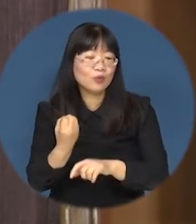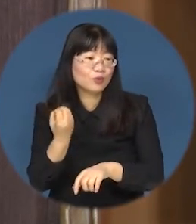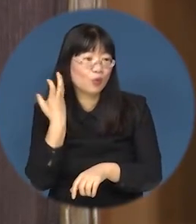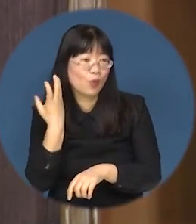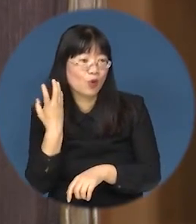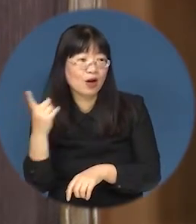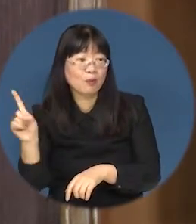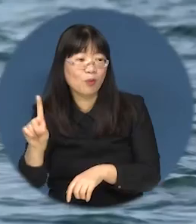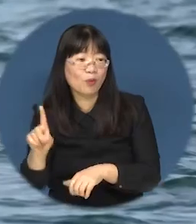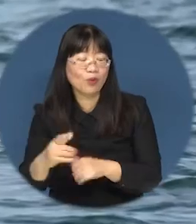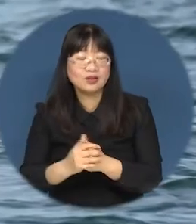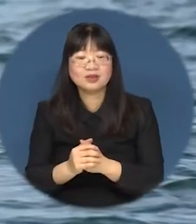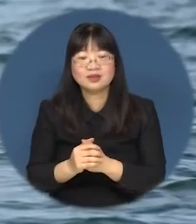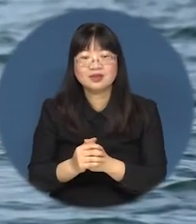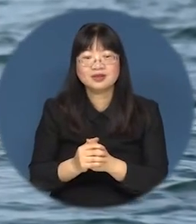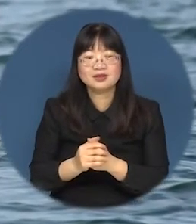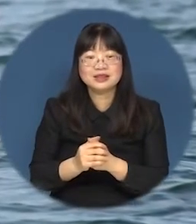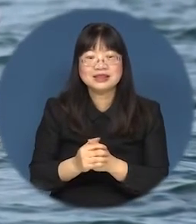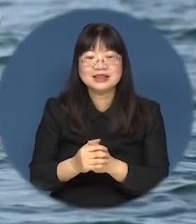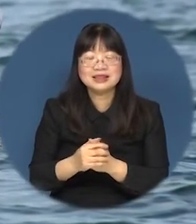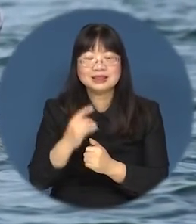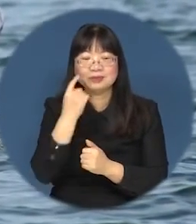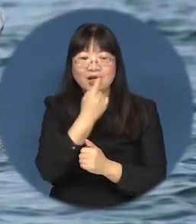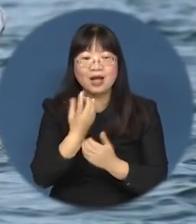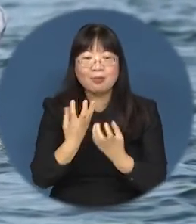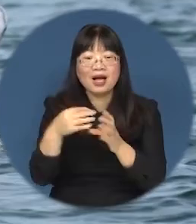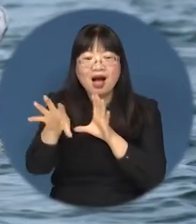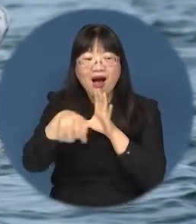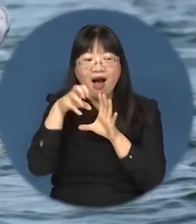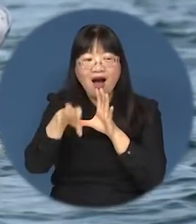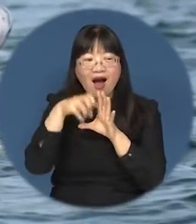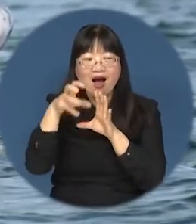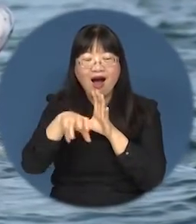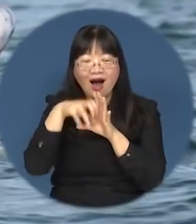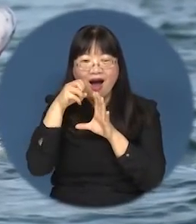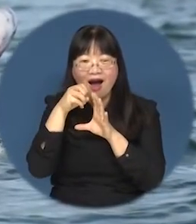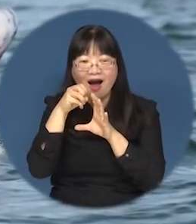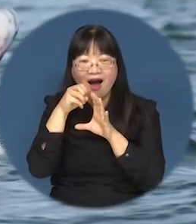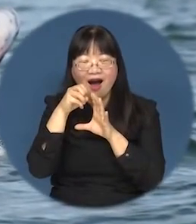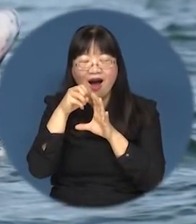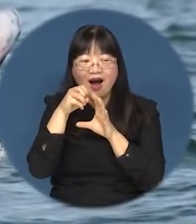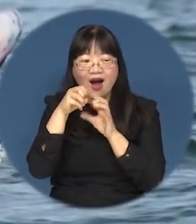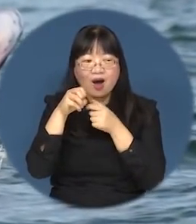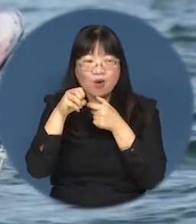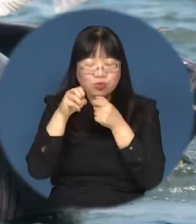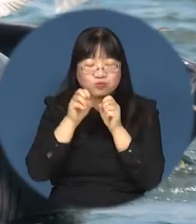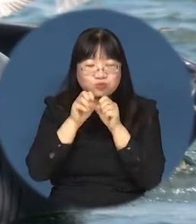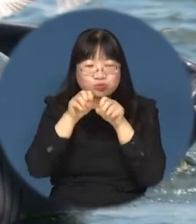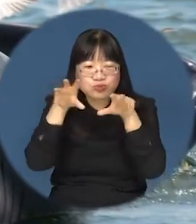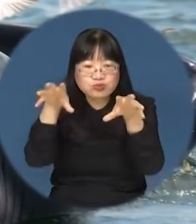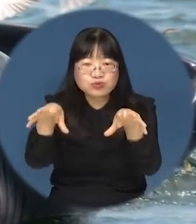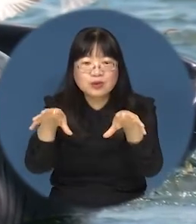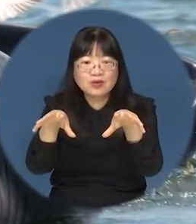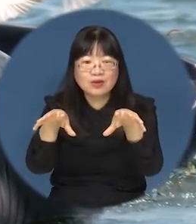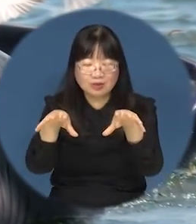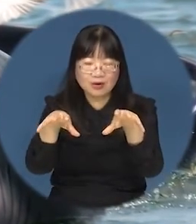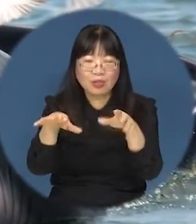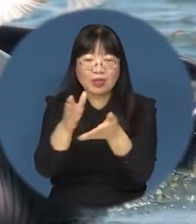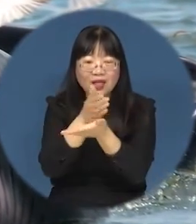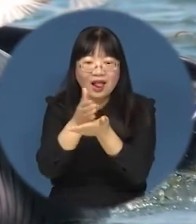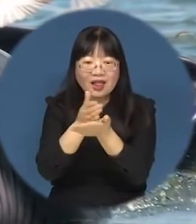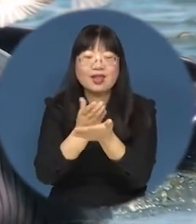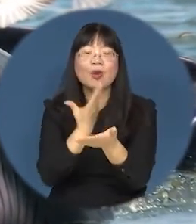수염고래는 많이 입에 끌어들이고 물은 수염으로 쫙 뿜어내버리고 예. 이제 걸러서 먹는